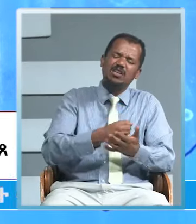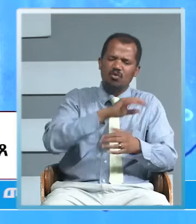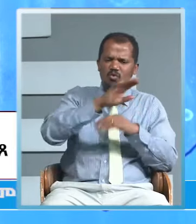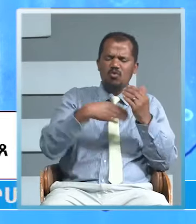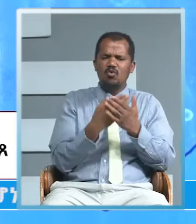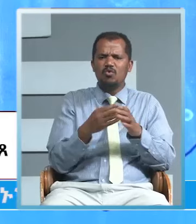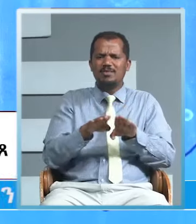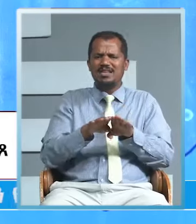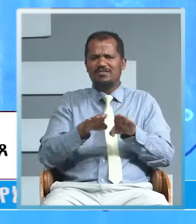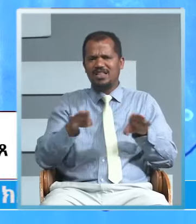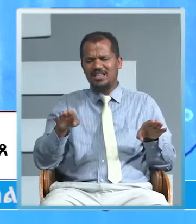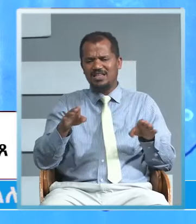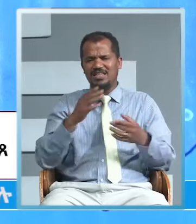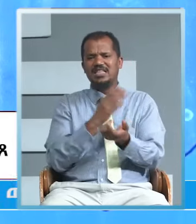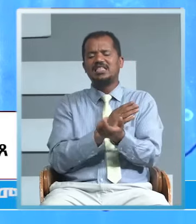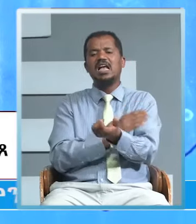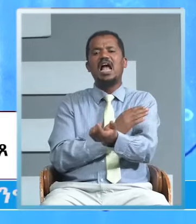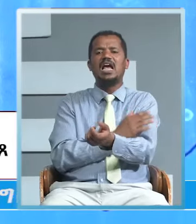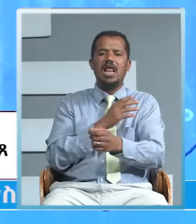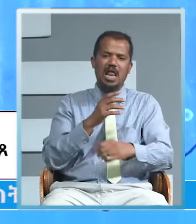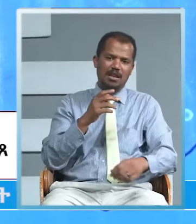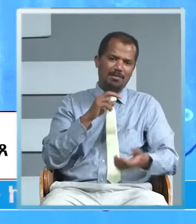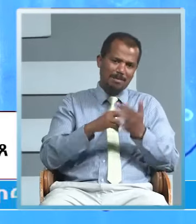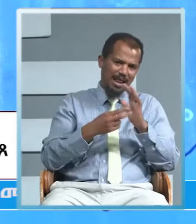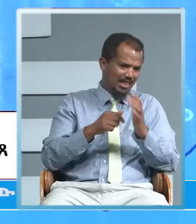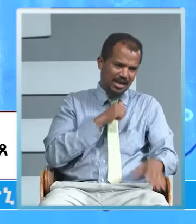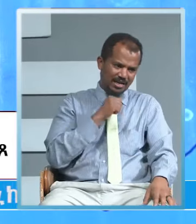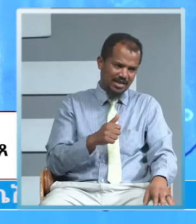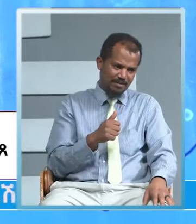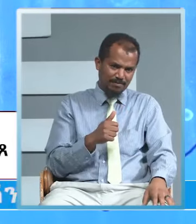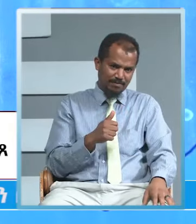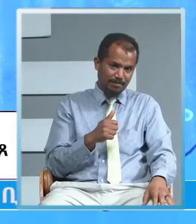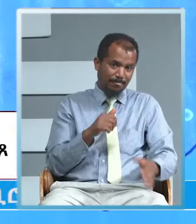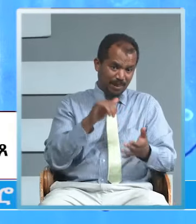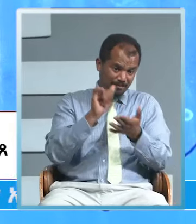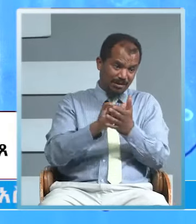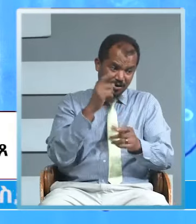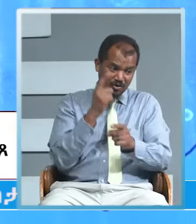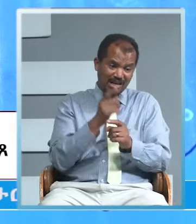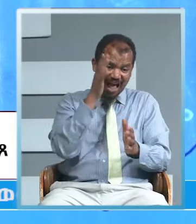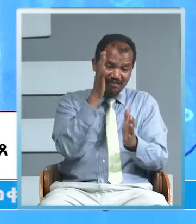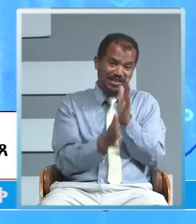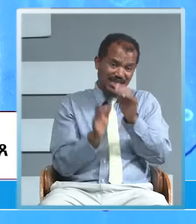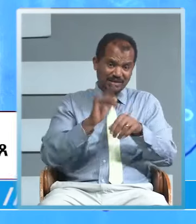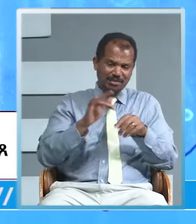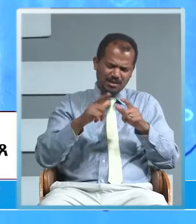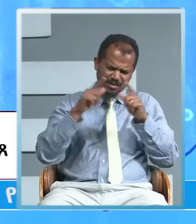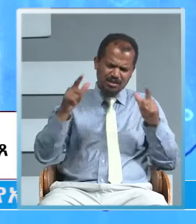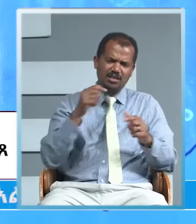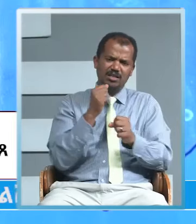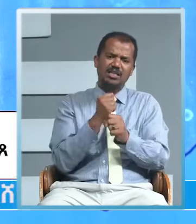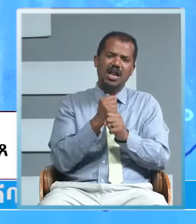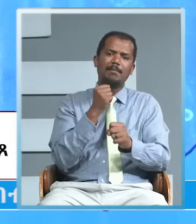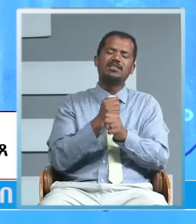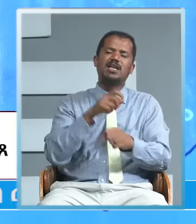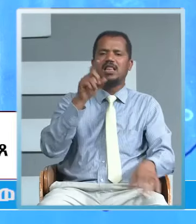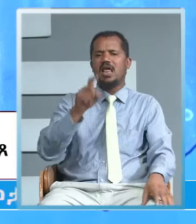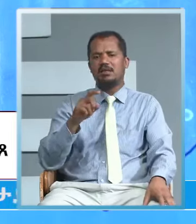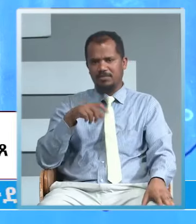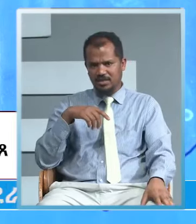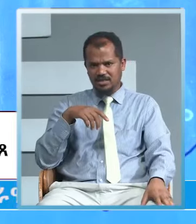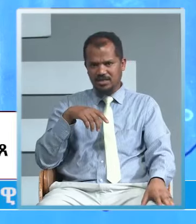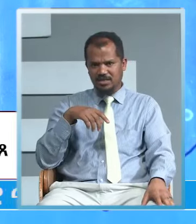ሁሉ ክፍተት ይስተካከላል ይሻሻላል ማለት አይደለም በዛው ልክ ደግሞ አፈጻጸም ላይ ትልቅ ስራ መሰራት